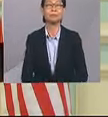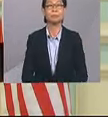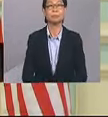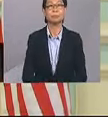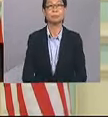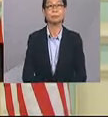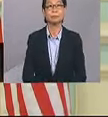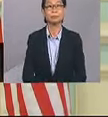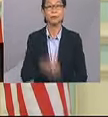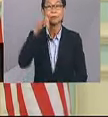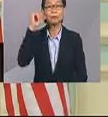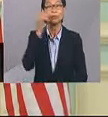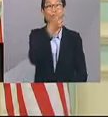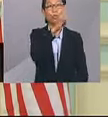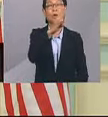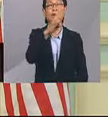Semalam sebanyak